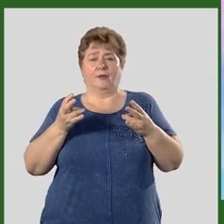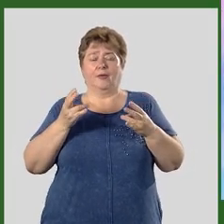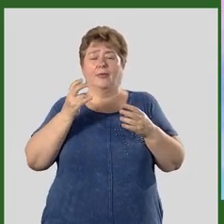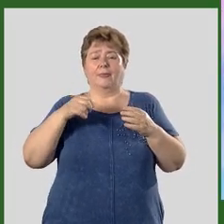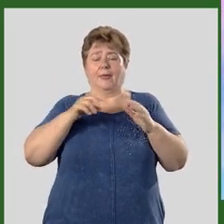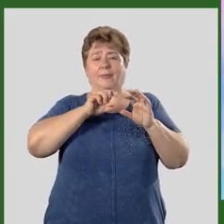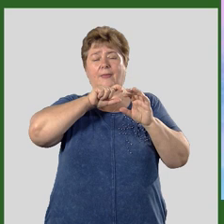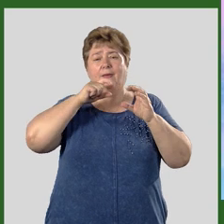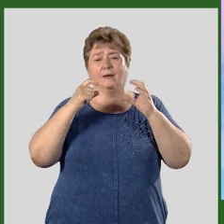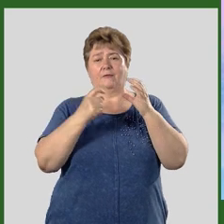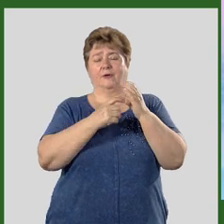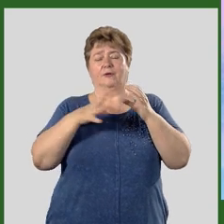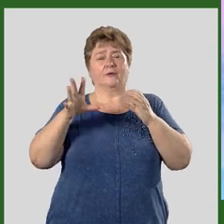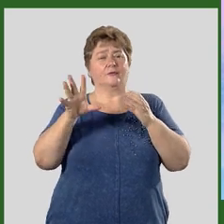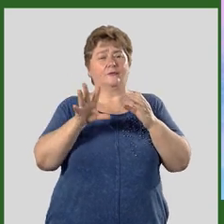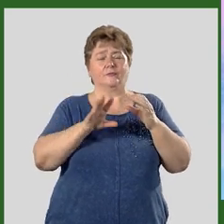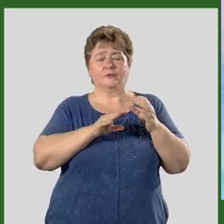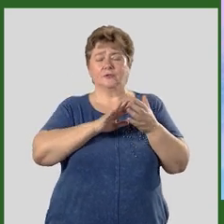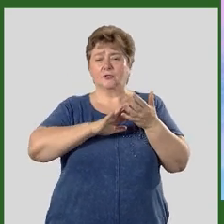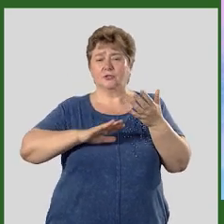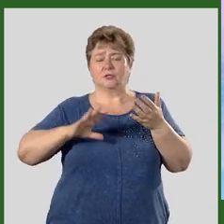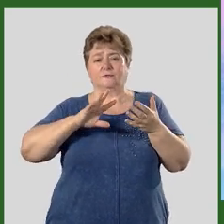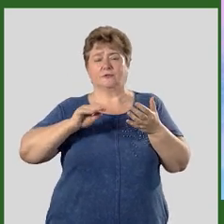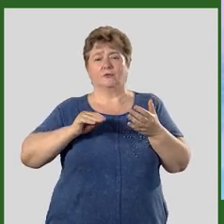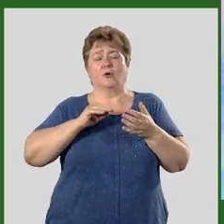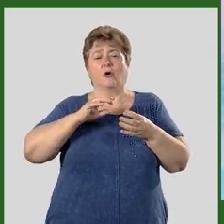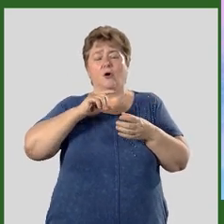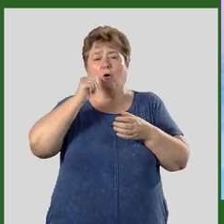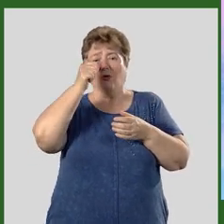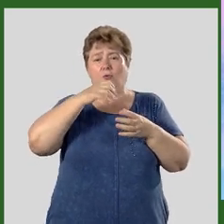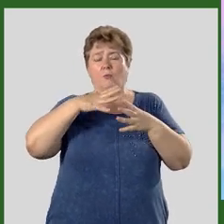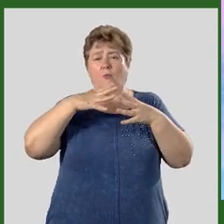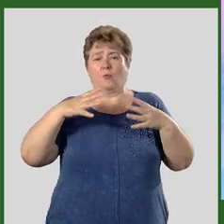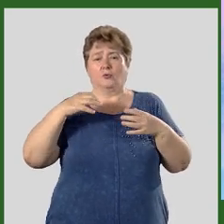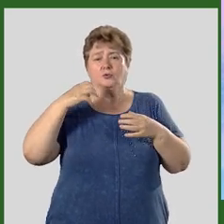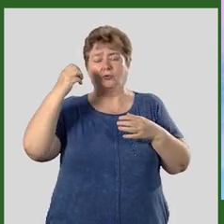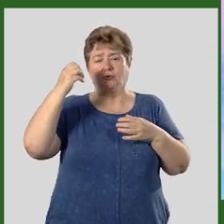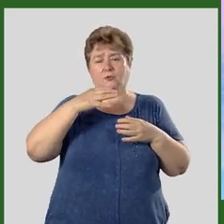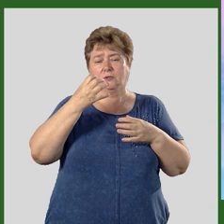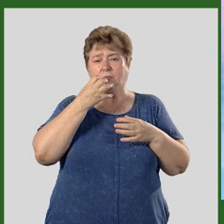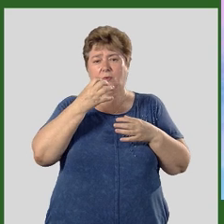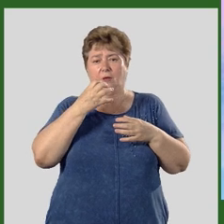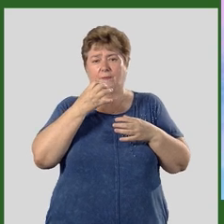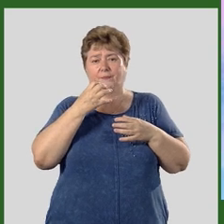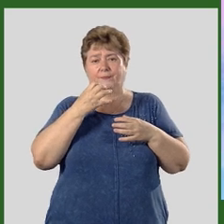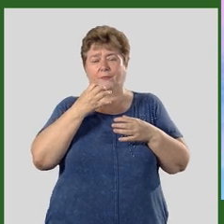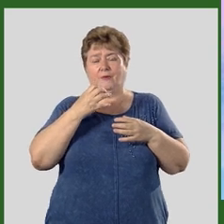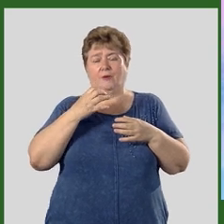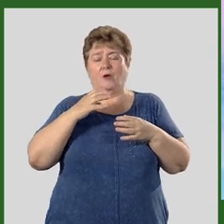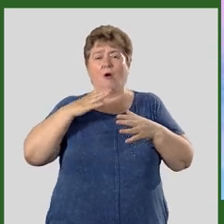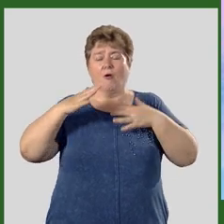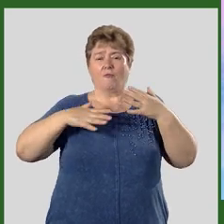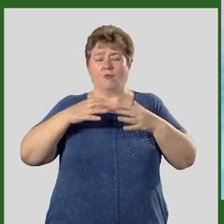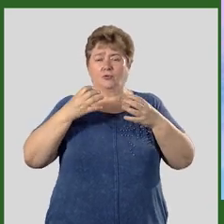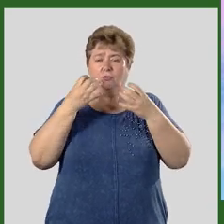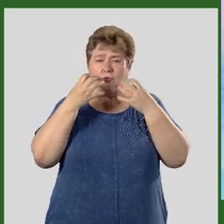Над экватором в течение всего года большое количество солнечного света и тепла.